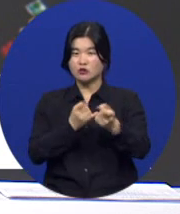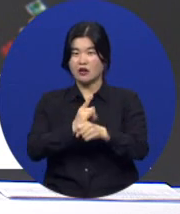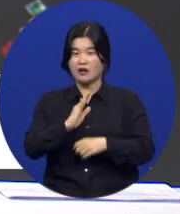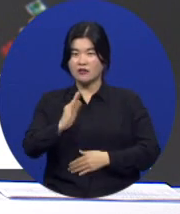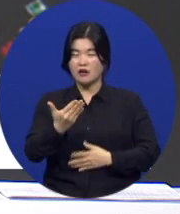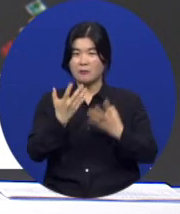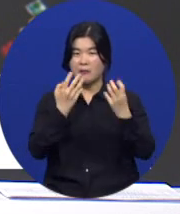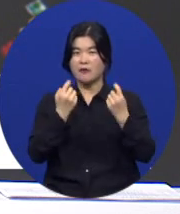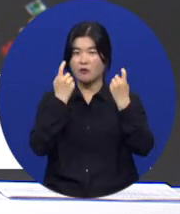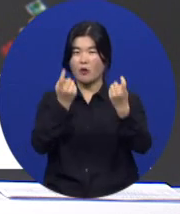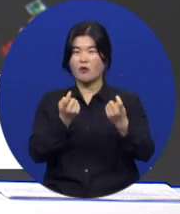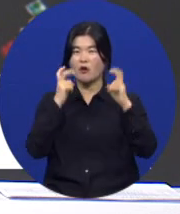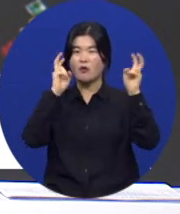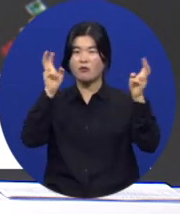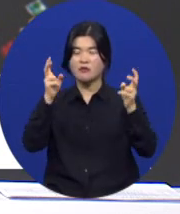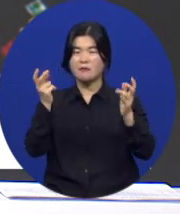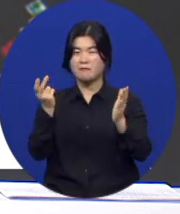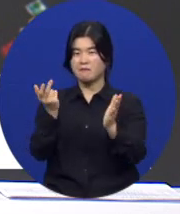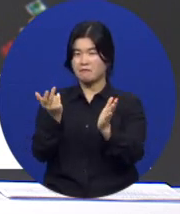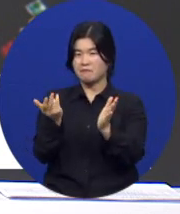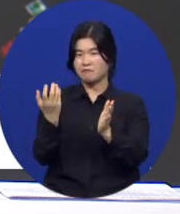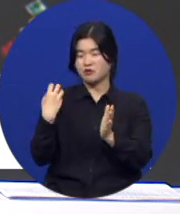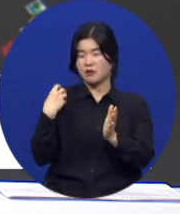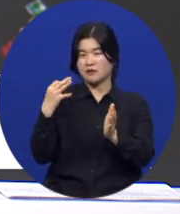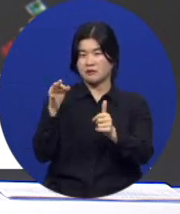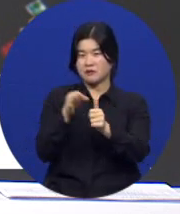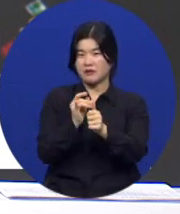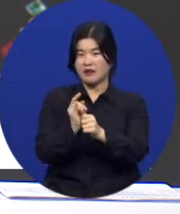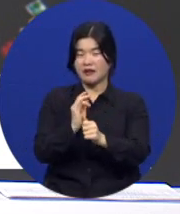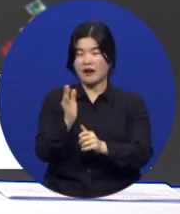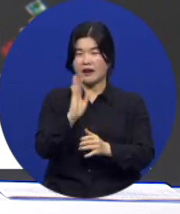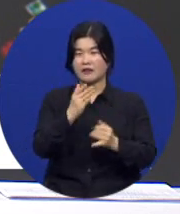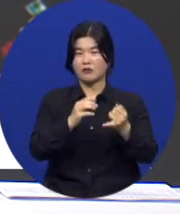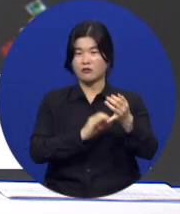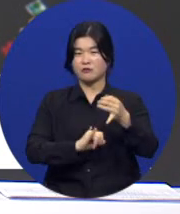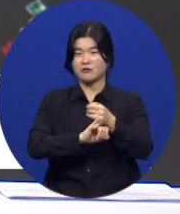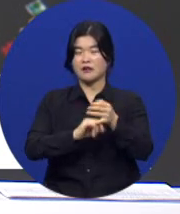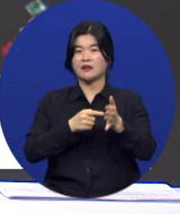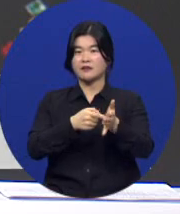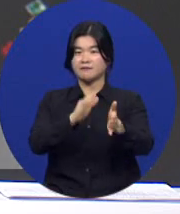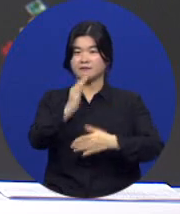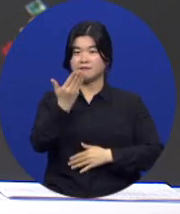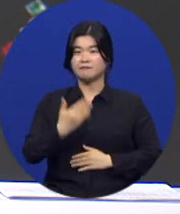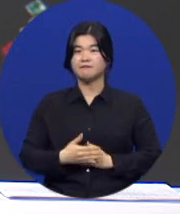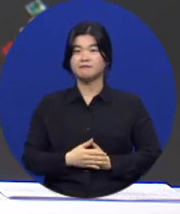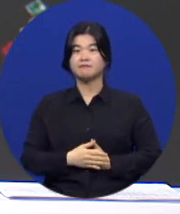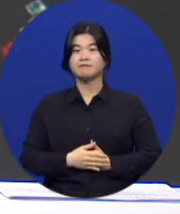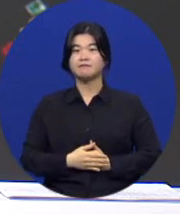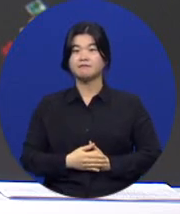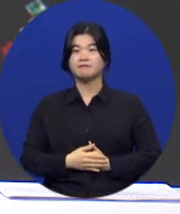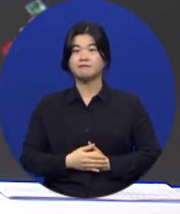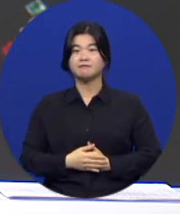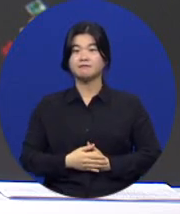이 대규모 관광 업체에게 부담금을 물리 겠다고 0 약했습니다 박주영 기자입니다